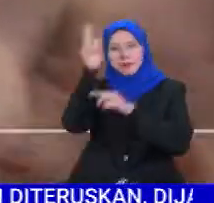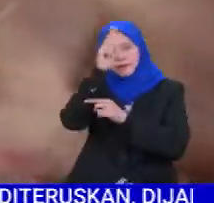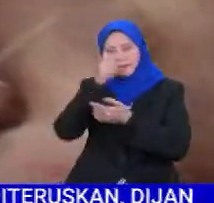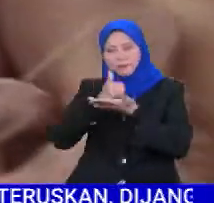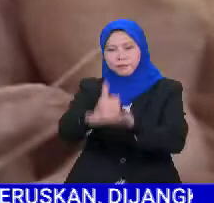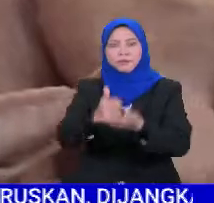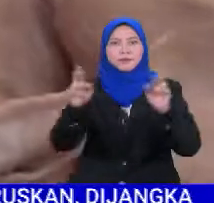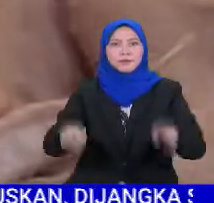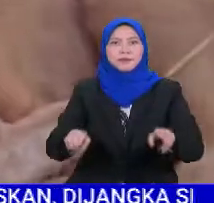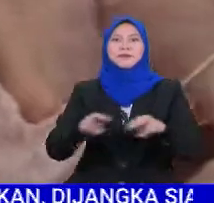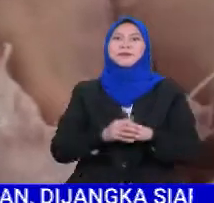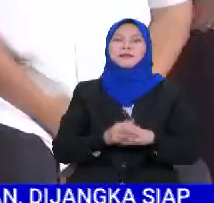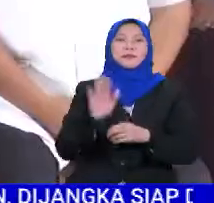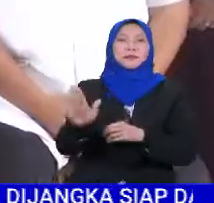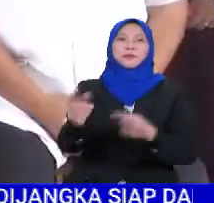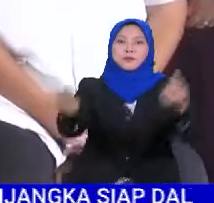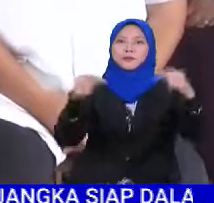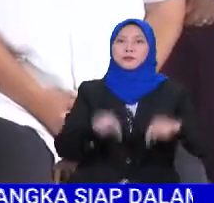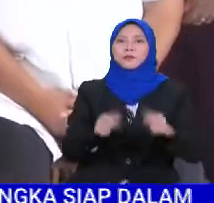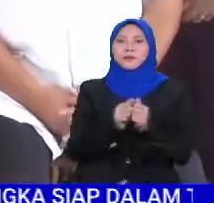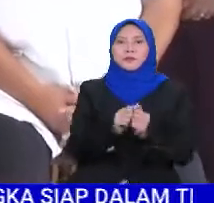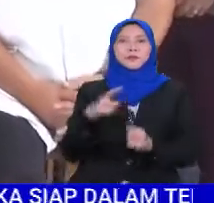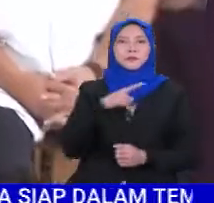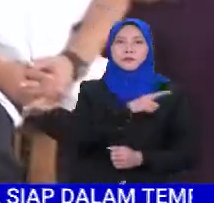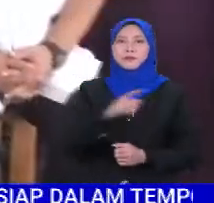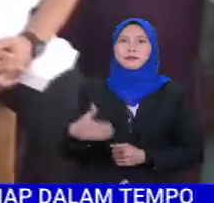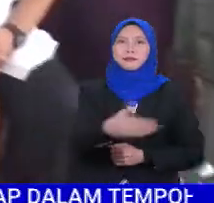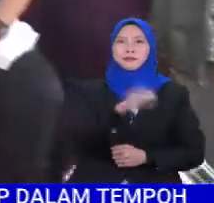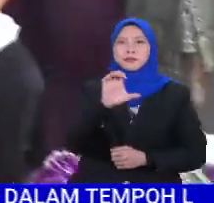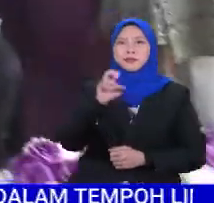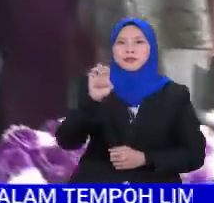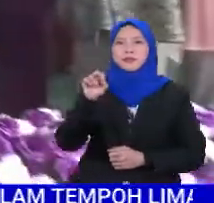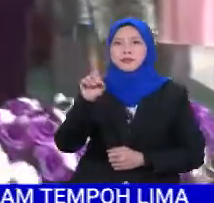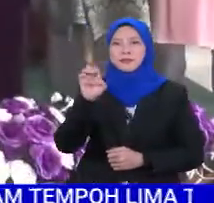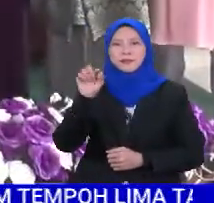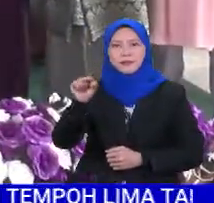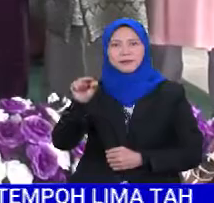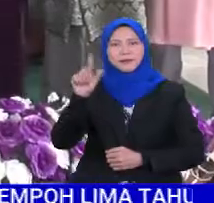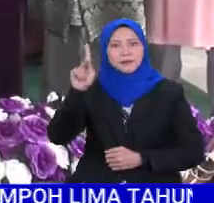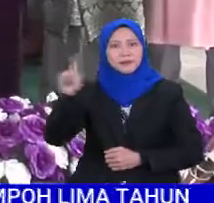Beliau berkata demikian selepas hadir di Lembaga Kemajuan Ikan Malaysia Cendering, Kuala Terengganu.